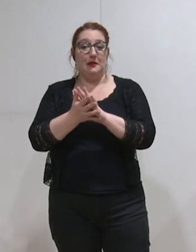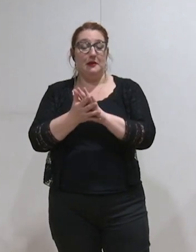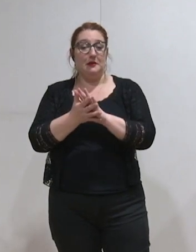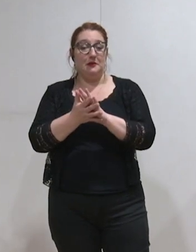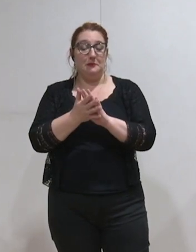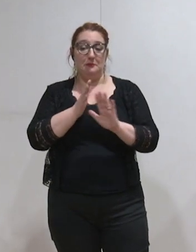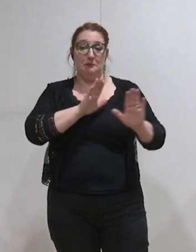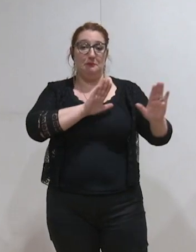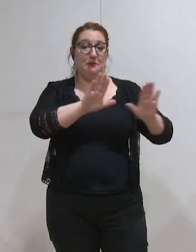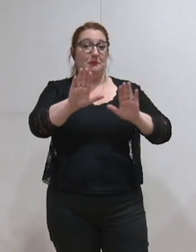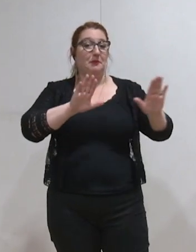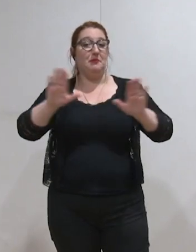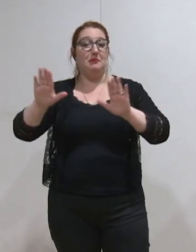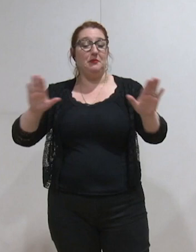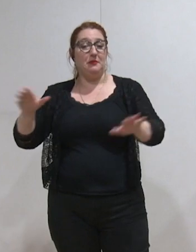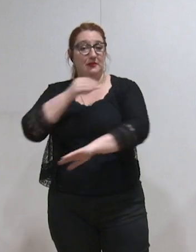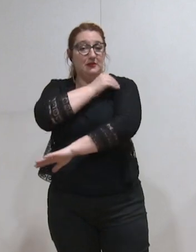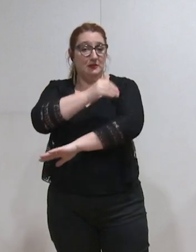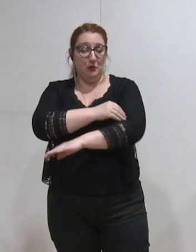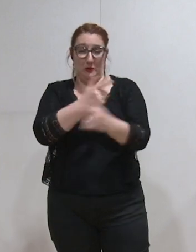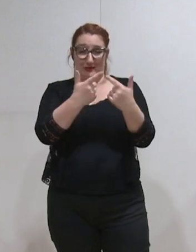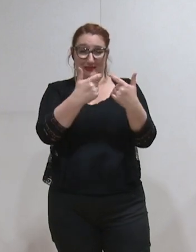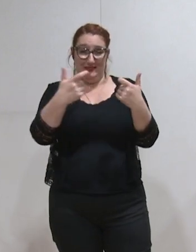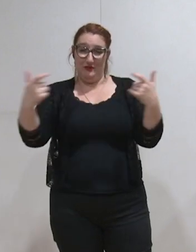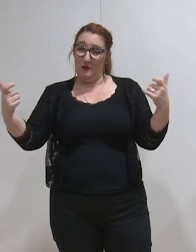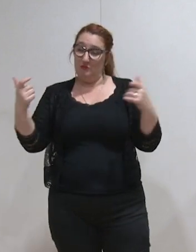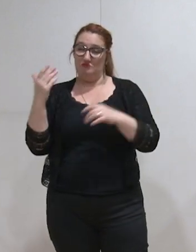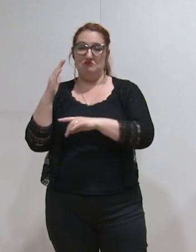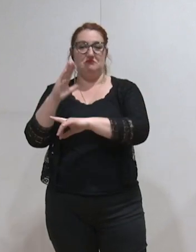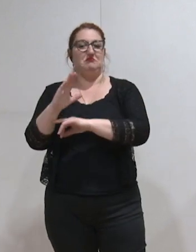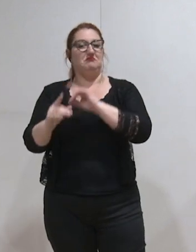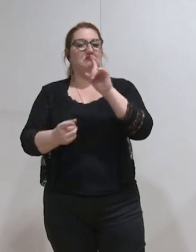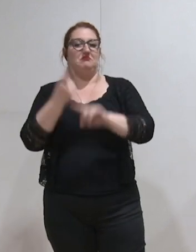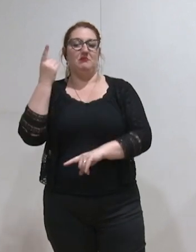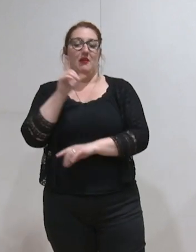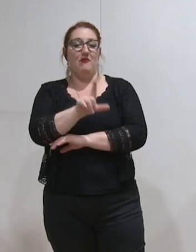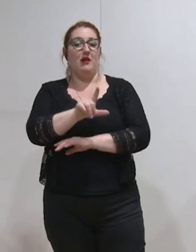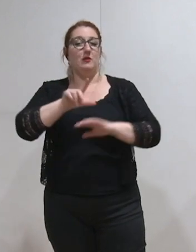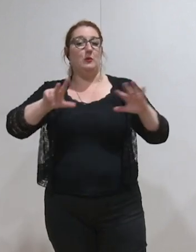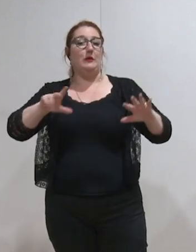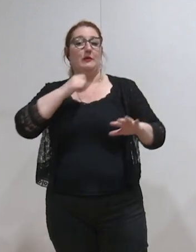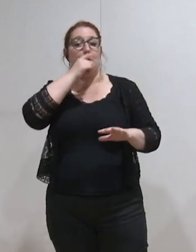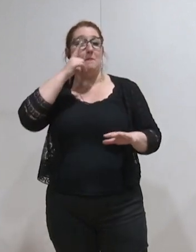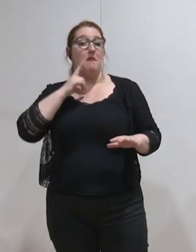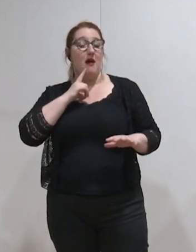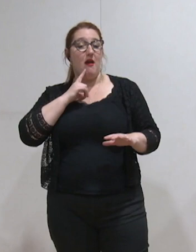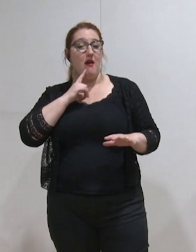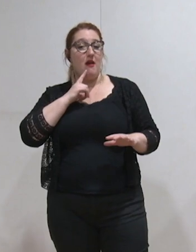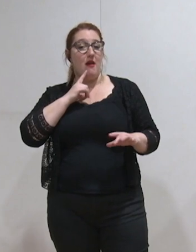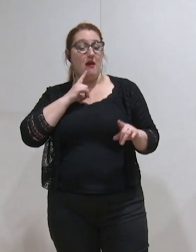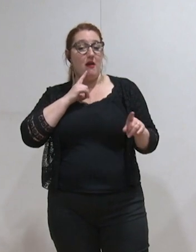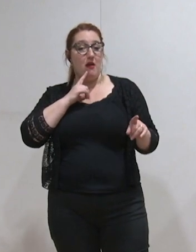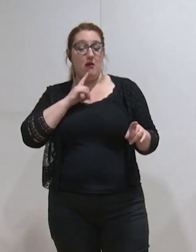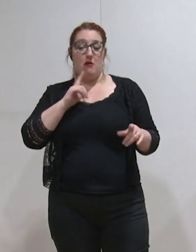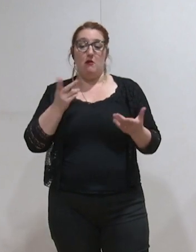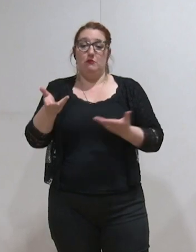différentes disciplines sportives le 28 mai c'est une date de restitution de tous qui est